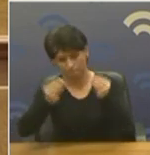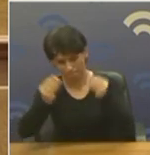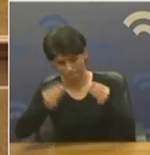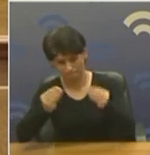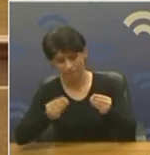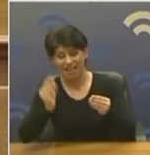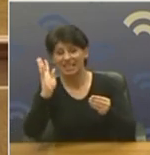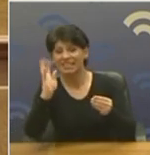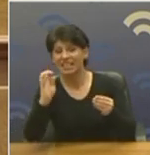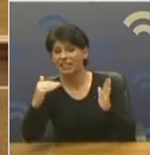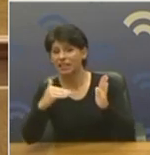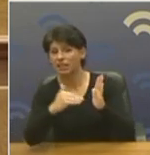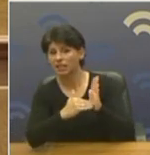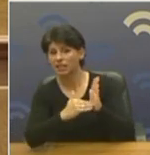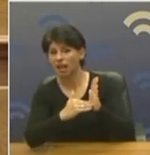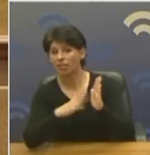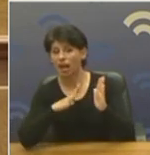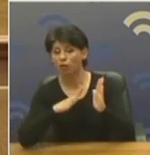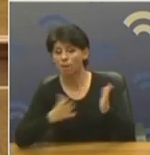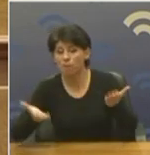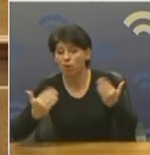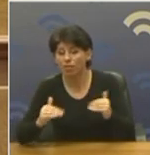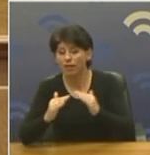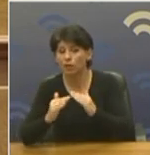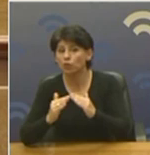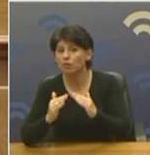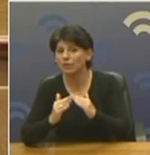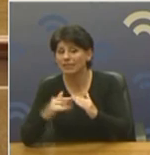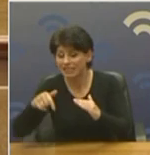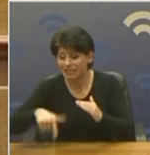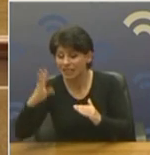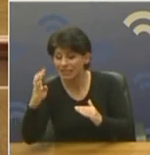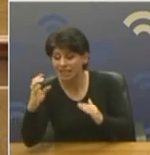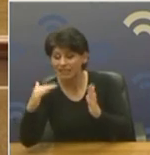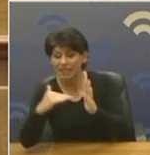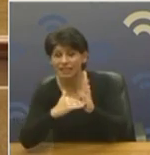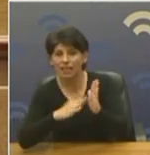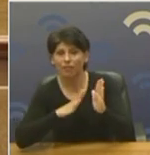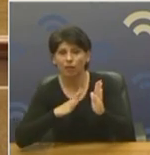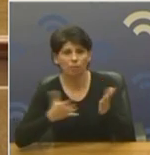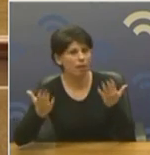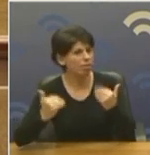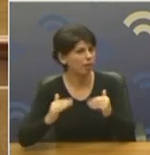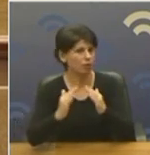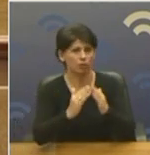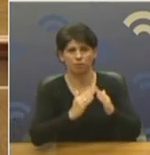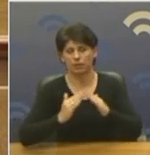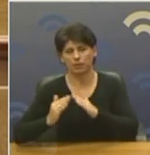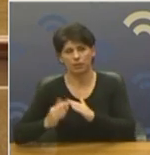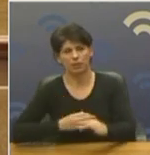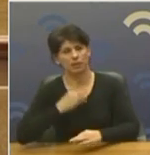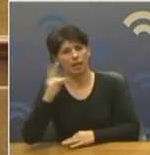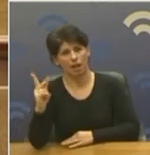υπολογίζονται 40.000 άστεγοι, κύριε Καλαφάτη. Σήμερα 40.000 άστεγοι υπολογίζονται στην Ελλάδα,